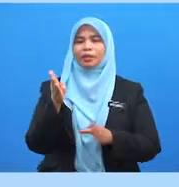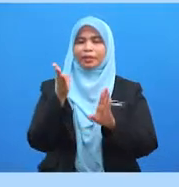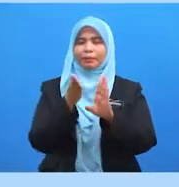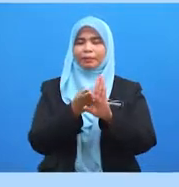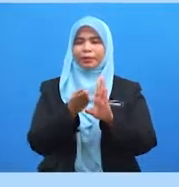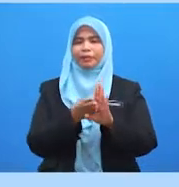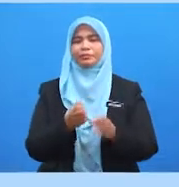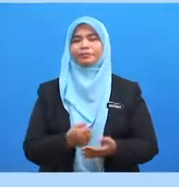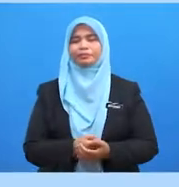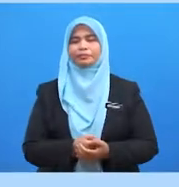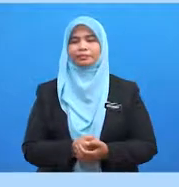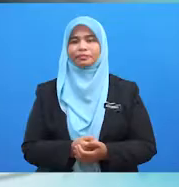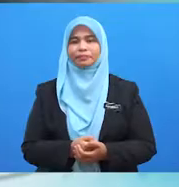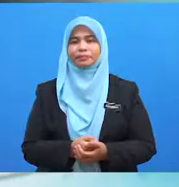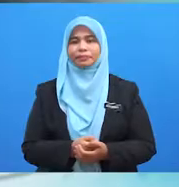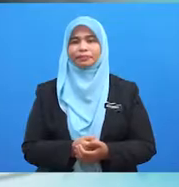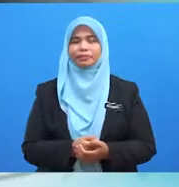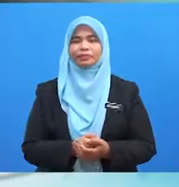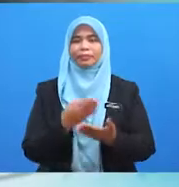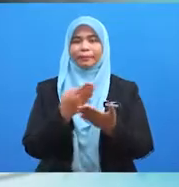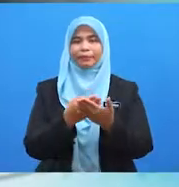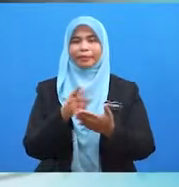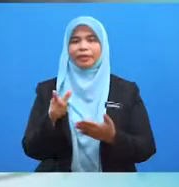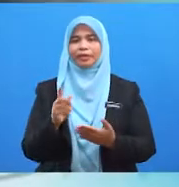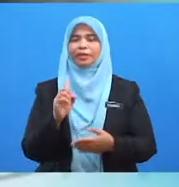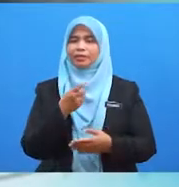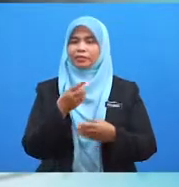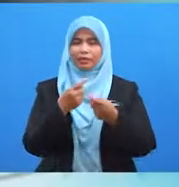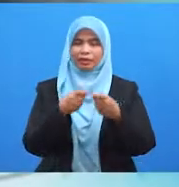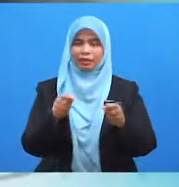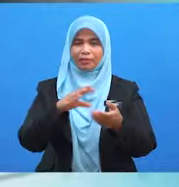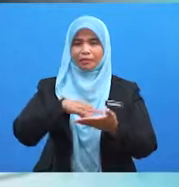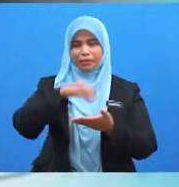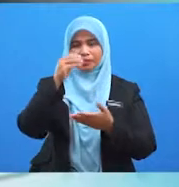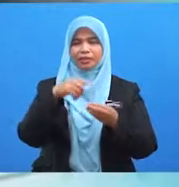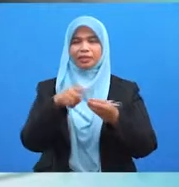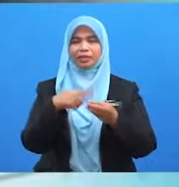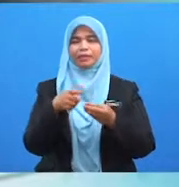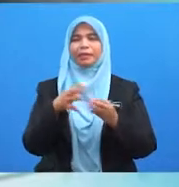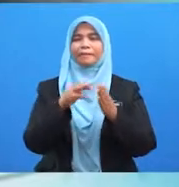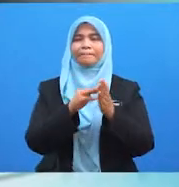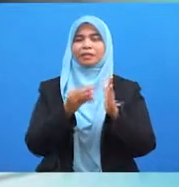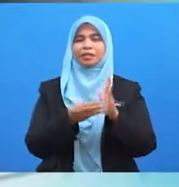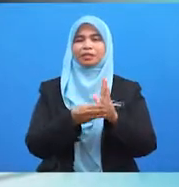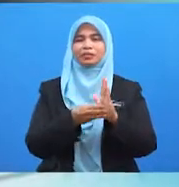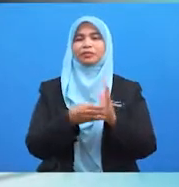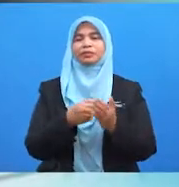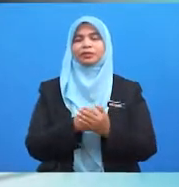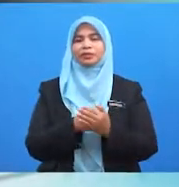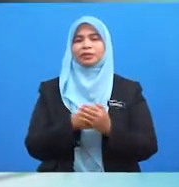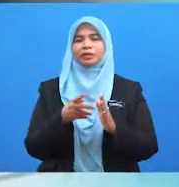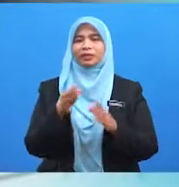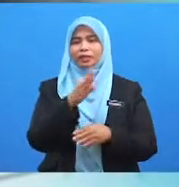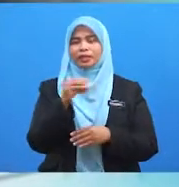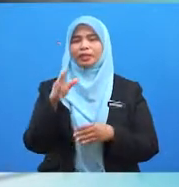membiayai perniagaan. Baiklah, kita telah mempelajari tentang definisi dan lima